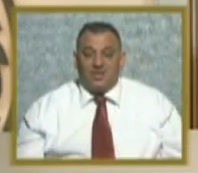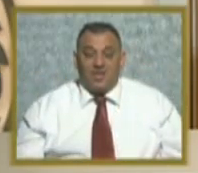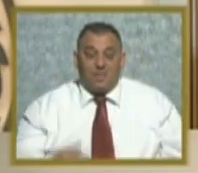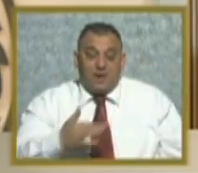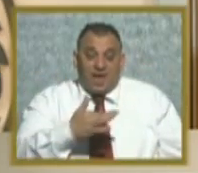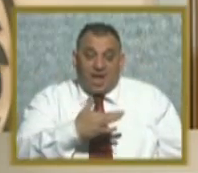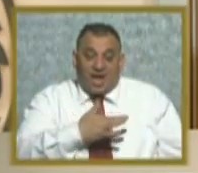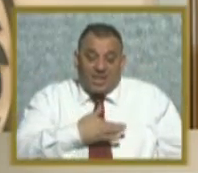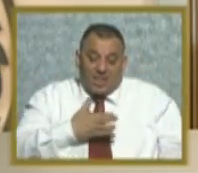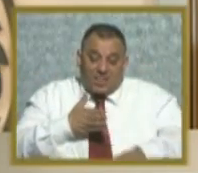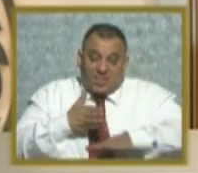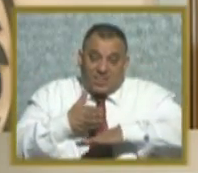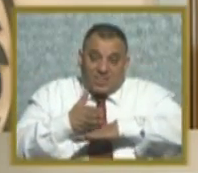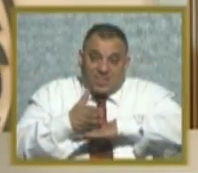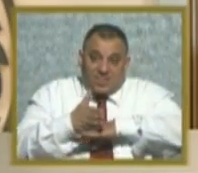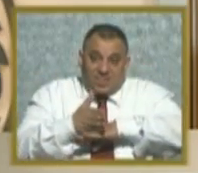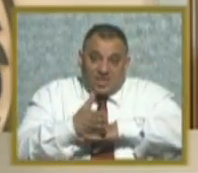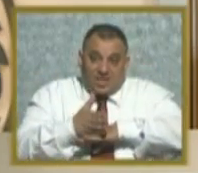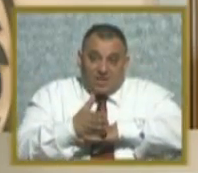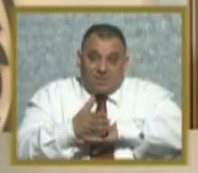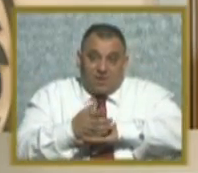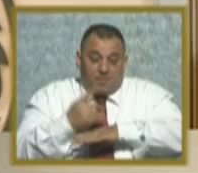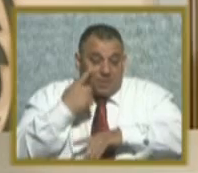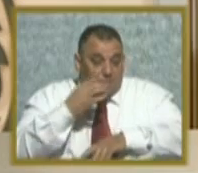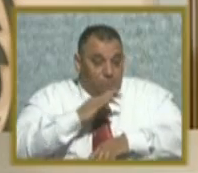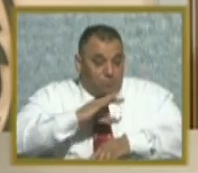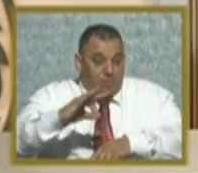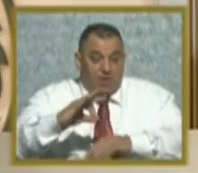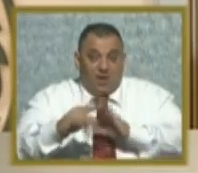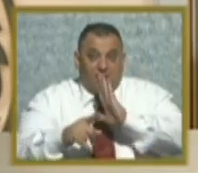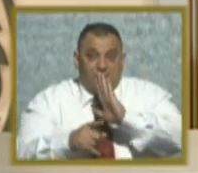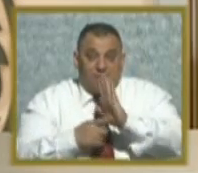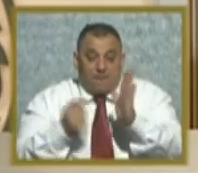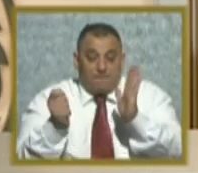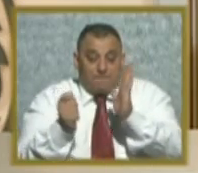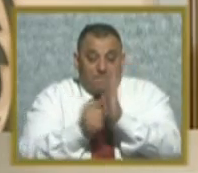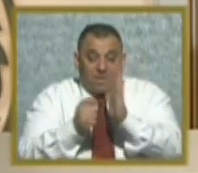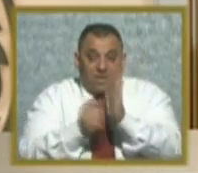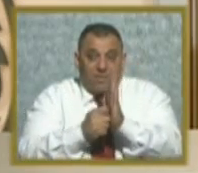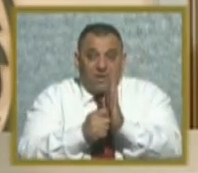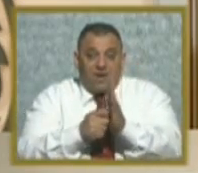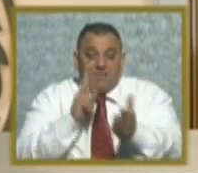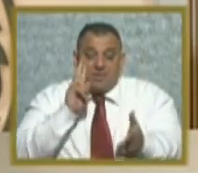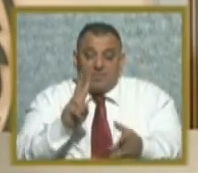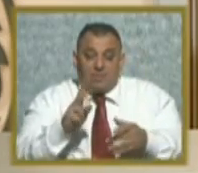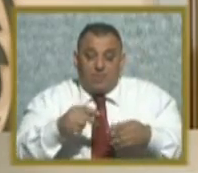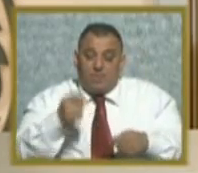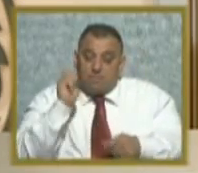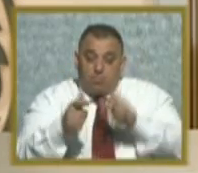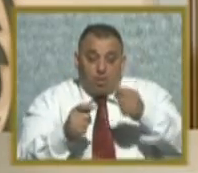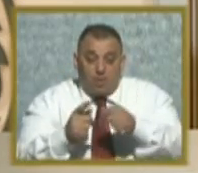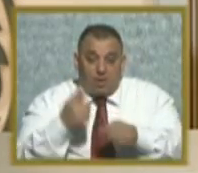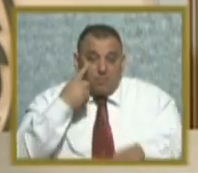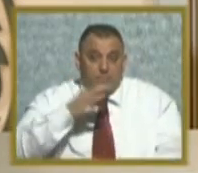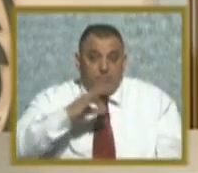قصد ذبح الذبيحة بقصد تعويذة هذه السيارة أو هذا البيت مثلا أو هذا الشيء الذي يشتري الإنسان